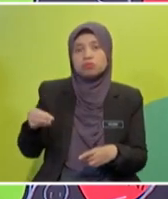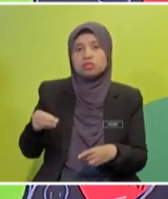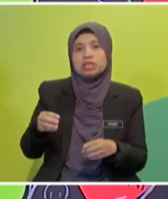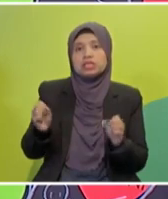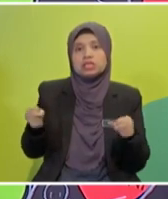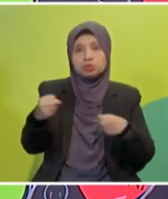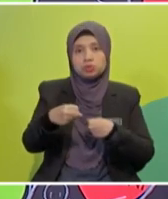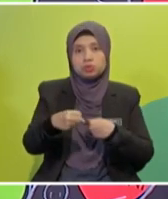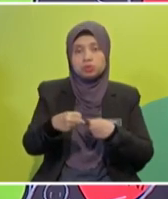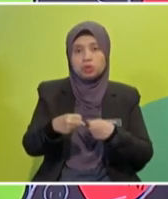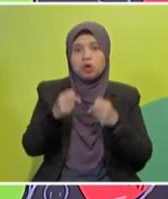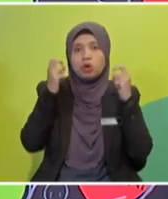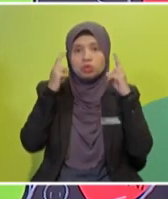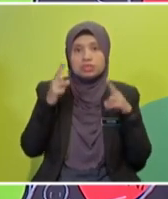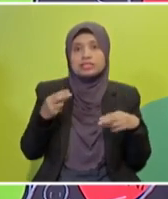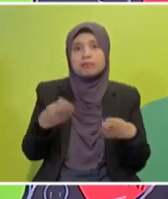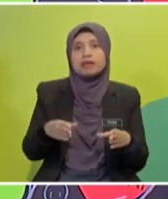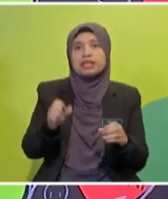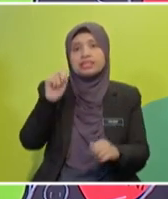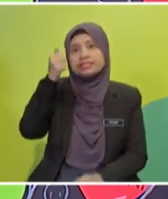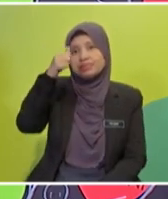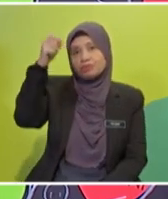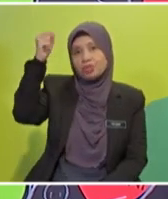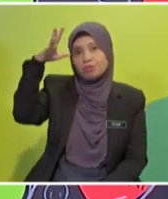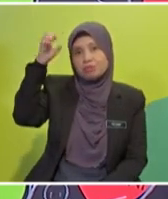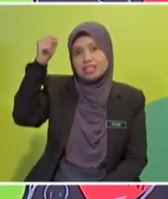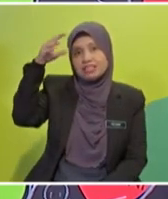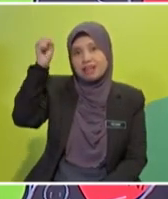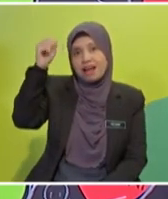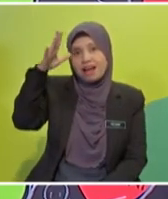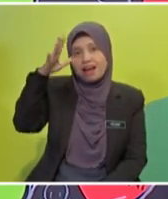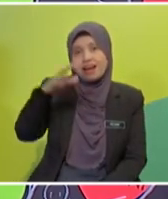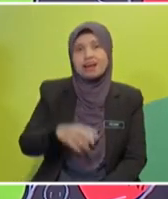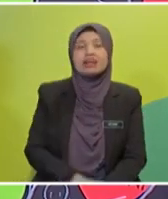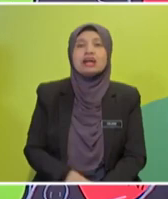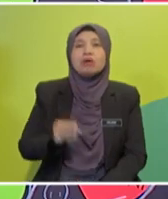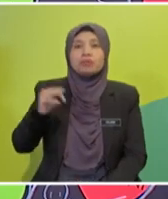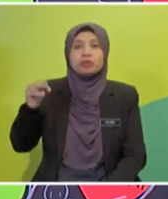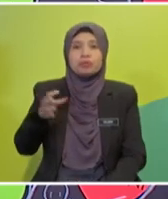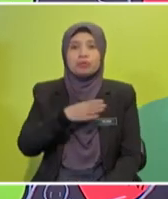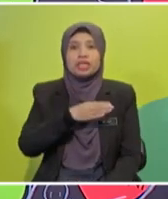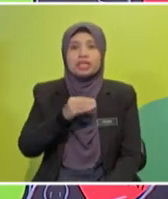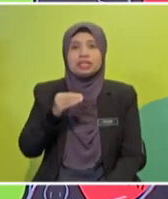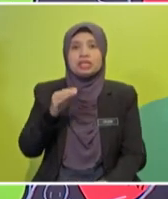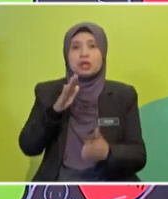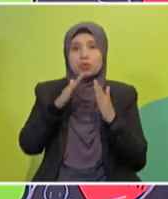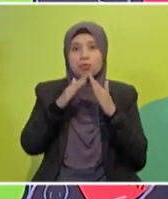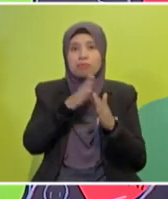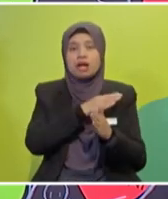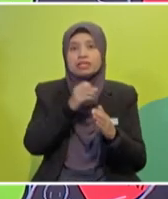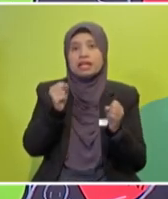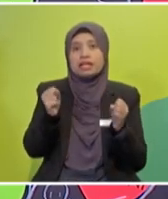faham. Ustazah bagi 10 bintang untuk kelas kita hari ini. Dan juga murid-murid di rumah dan juga di studio